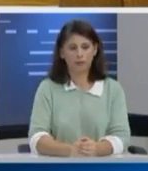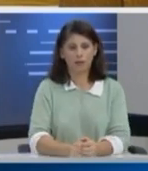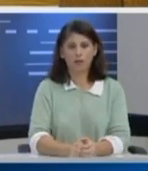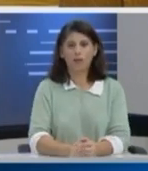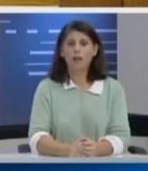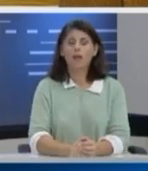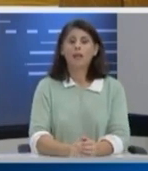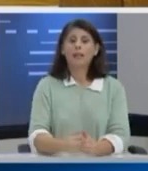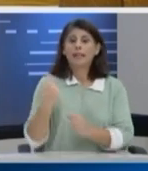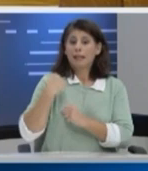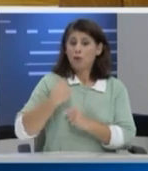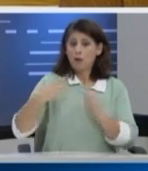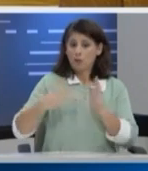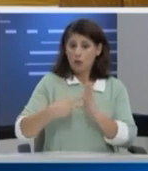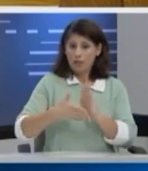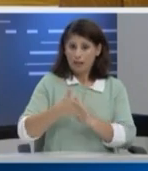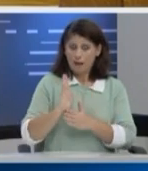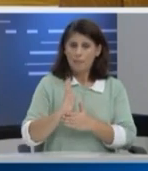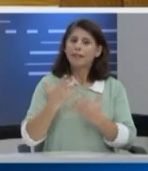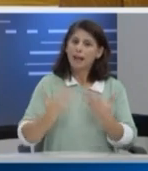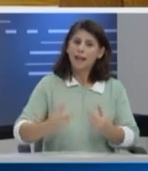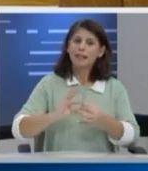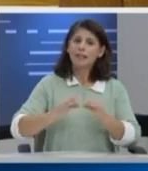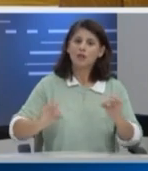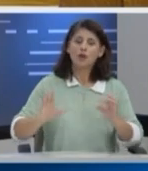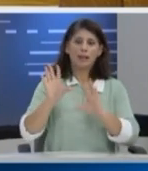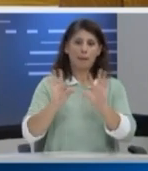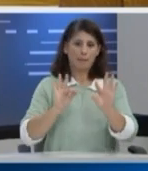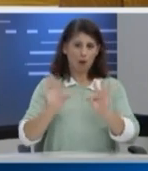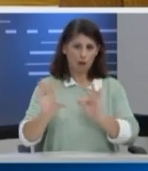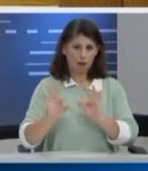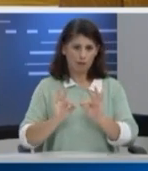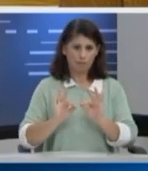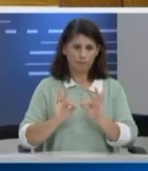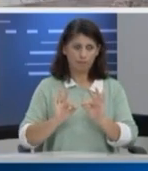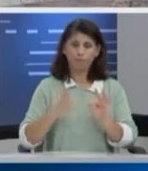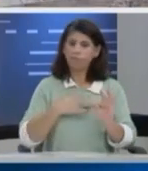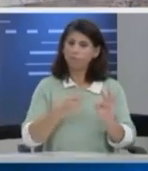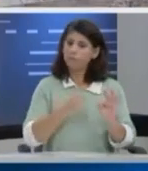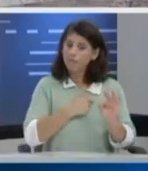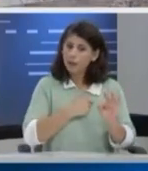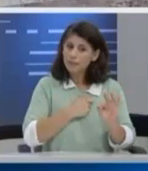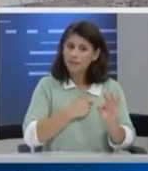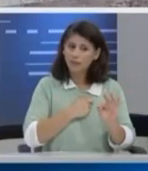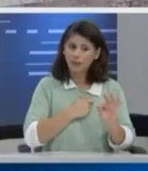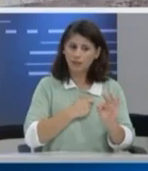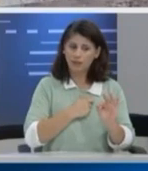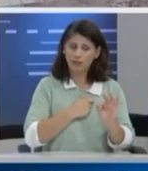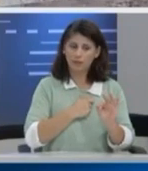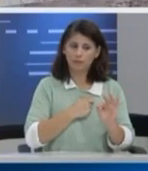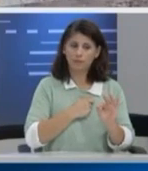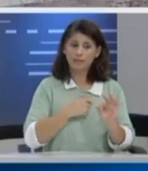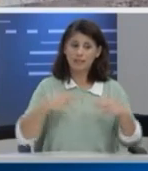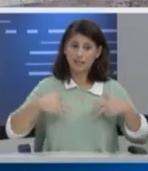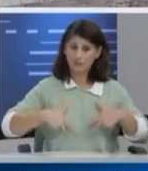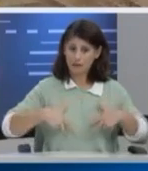Το Γενάρη λοιπόν του 2015 ο ελληνικός λαός έκανε μια ιστορική επιλογή να εμπιστευθεί